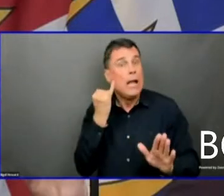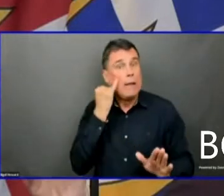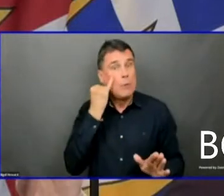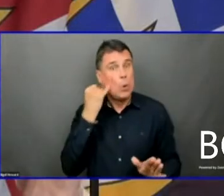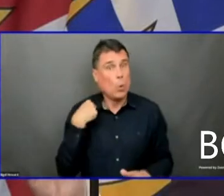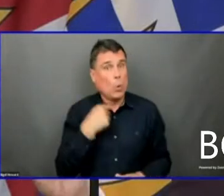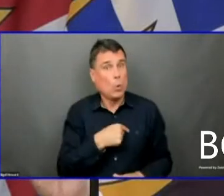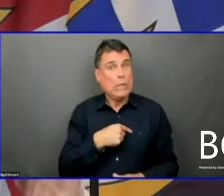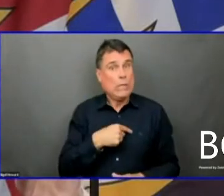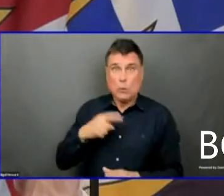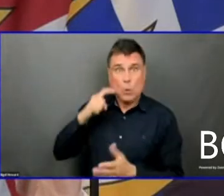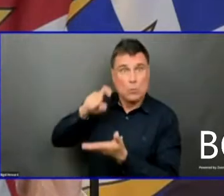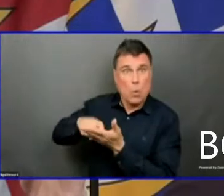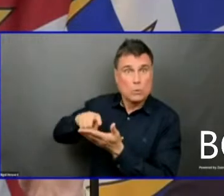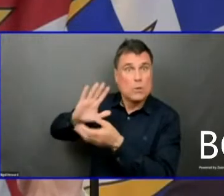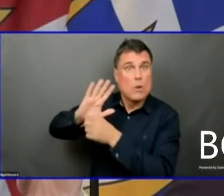心。